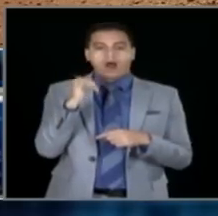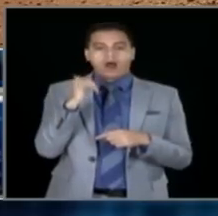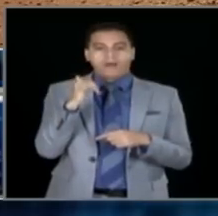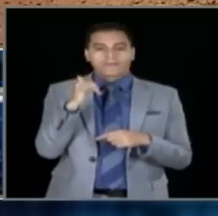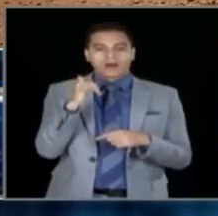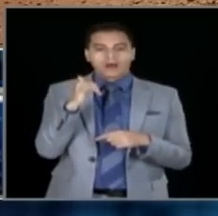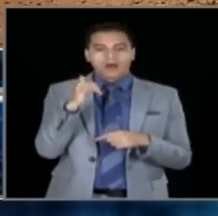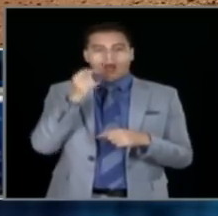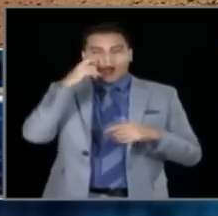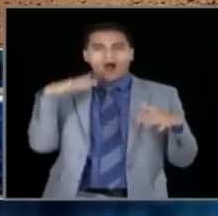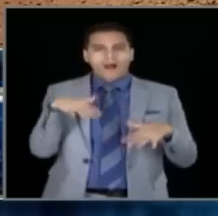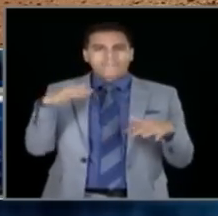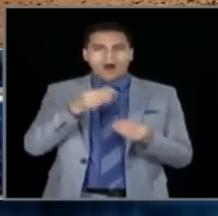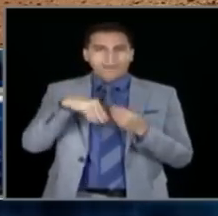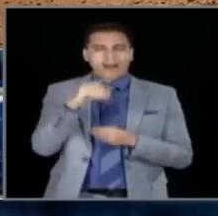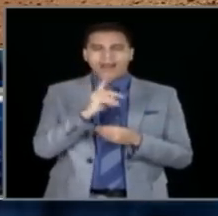دولة